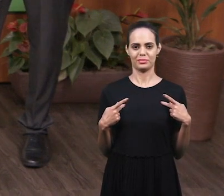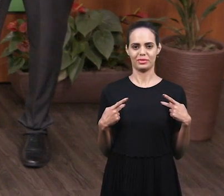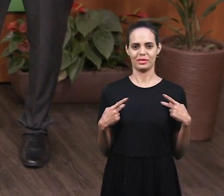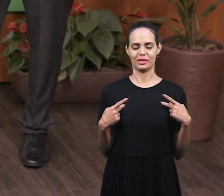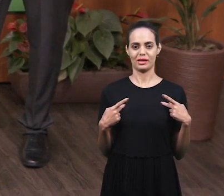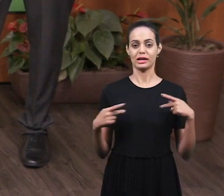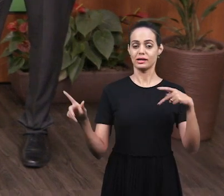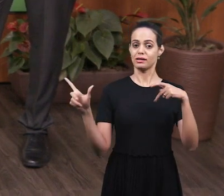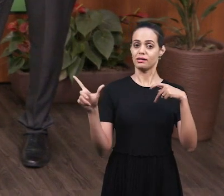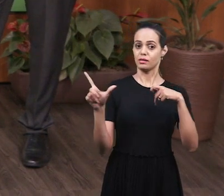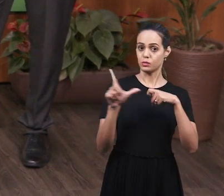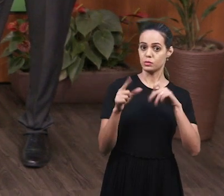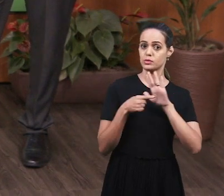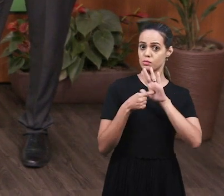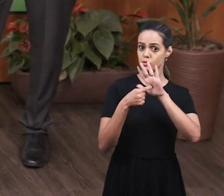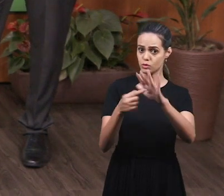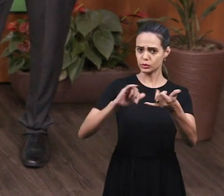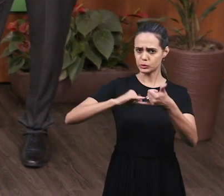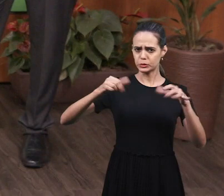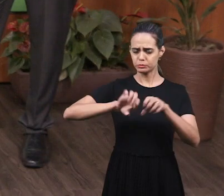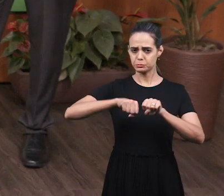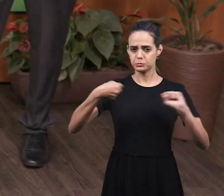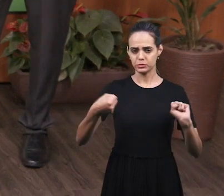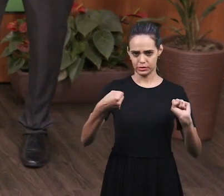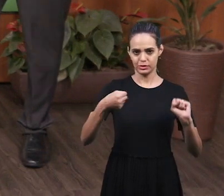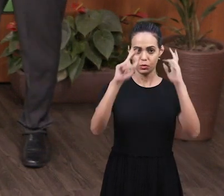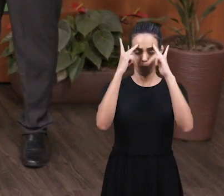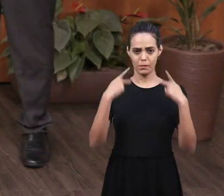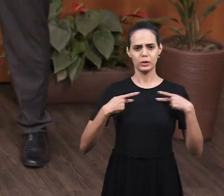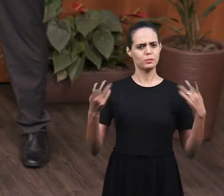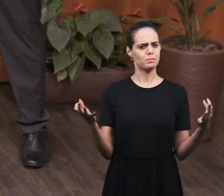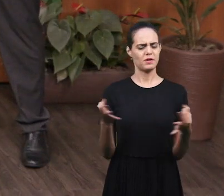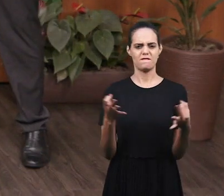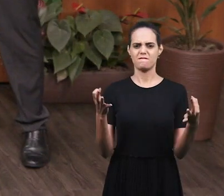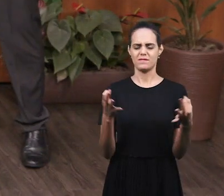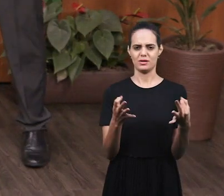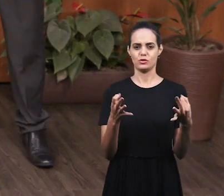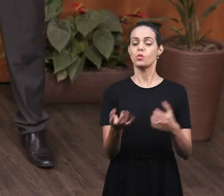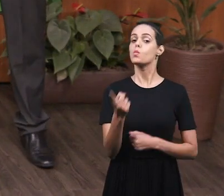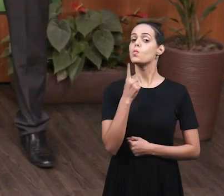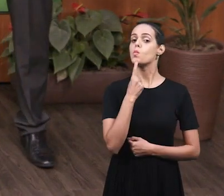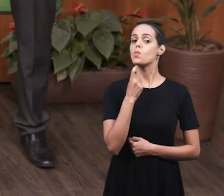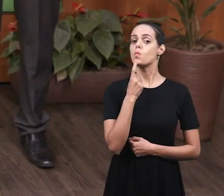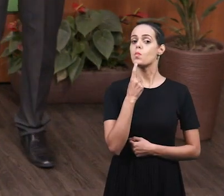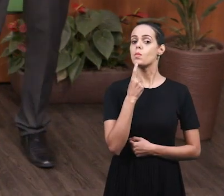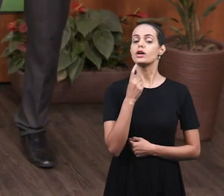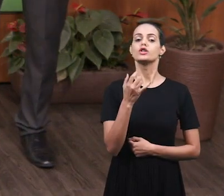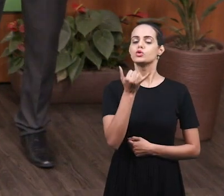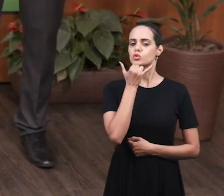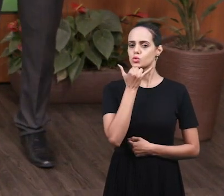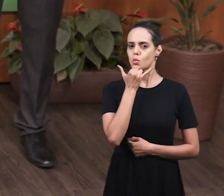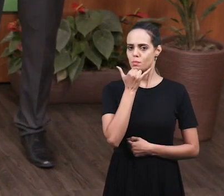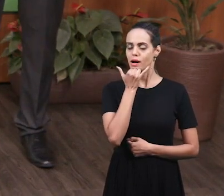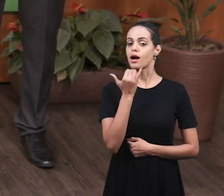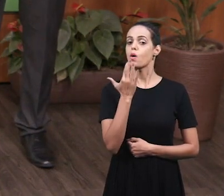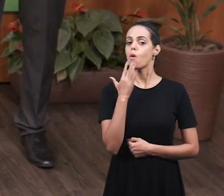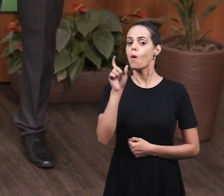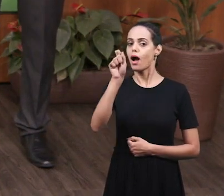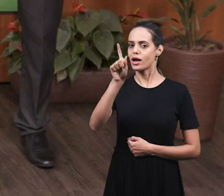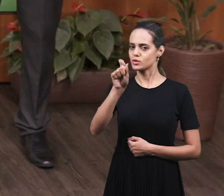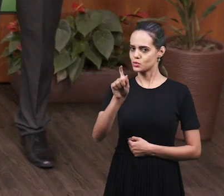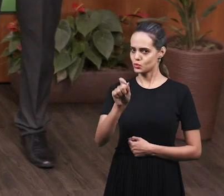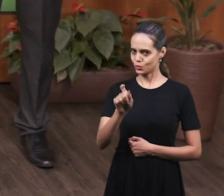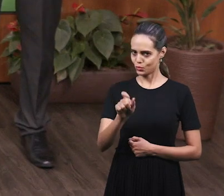Ce rideau de lin parle du Seigneur Jésus comme un homme parfait. Finalement, le bleu qui représente